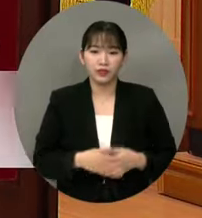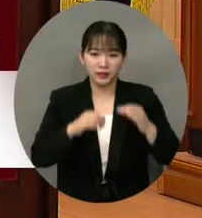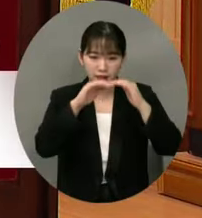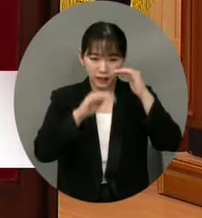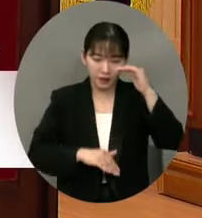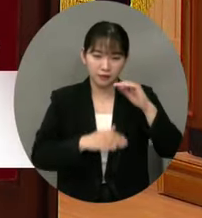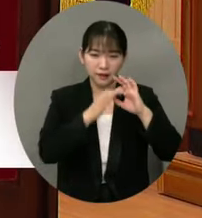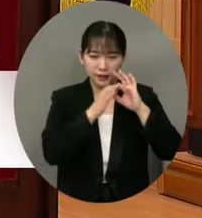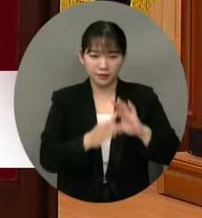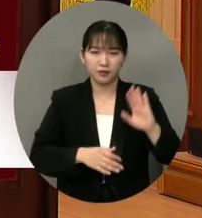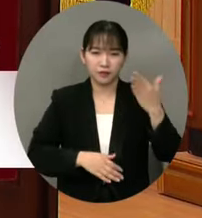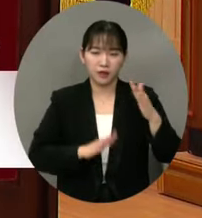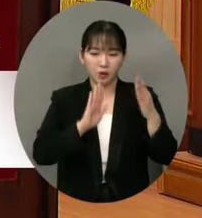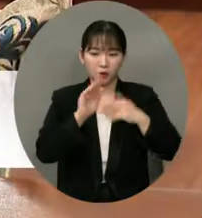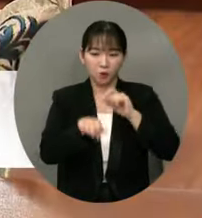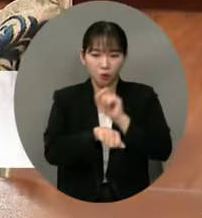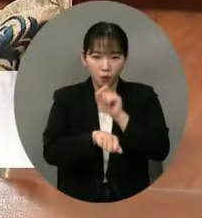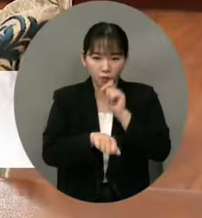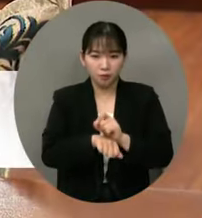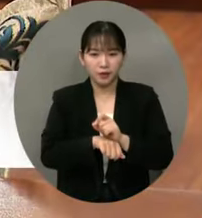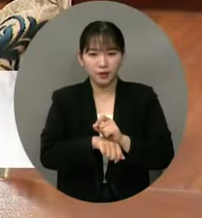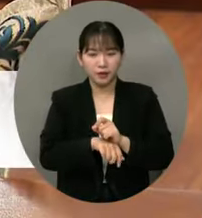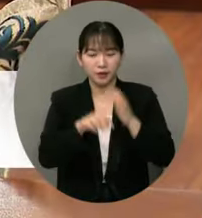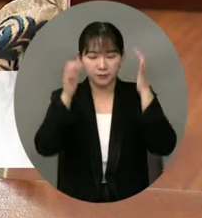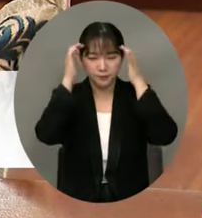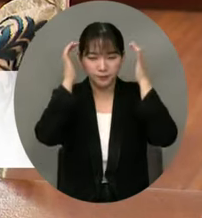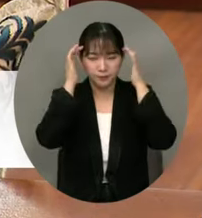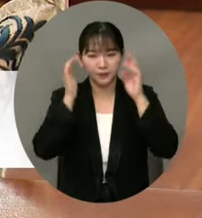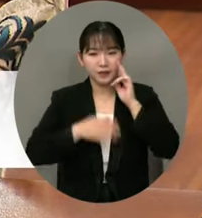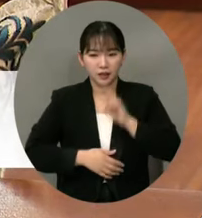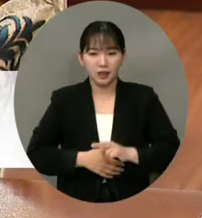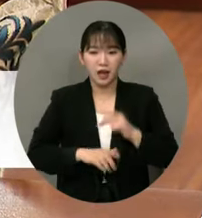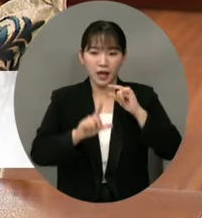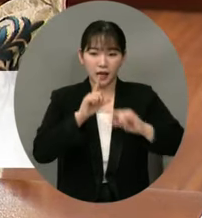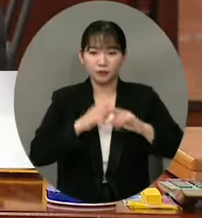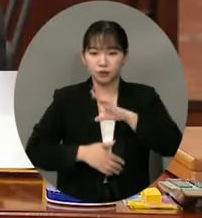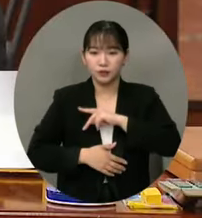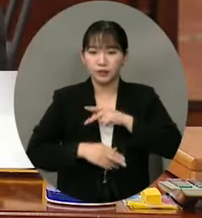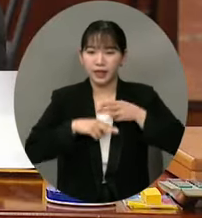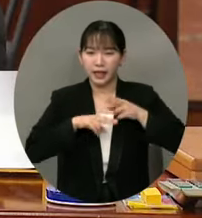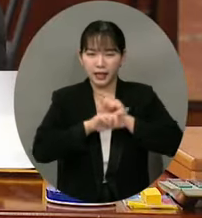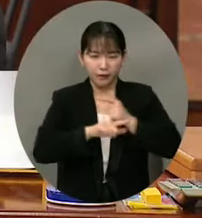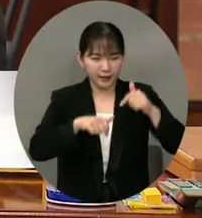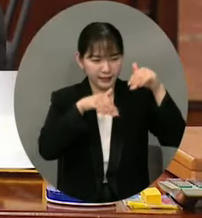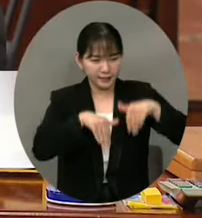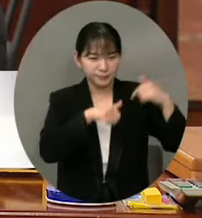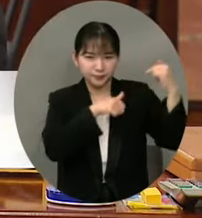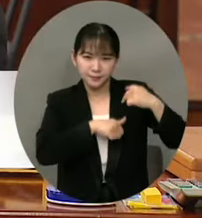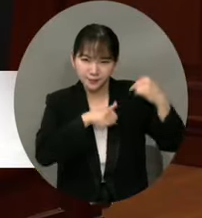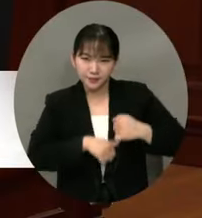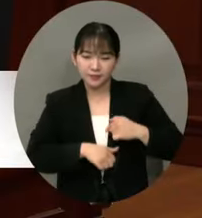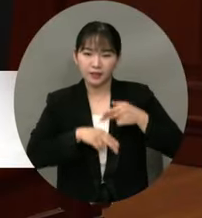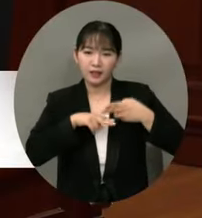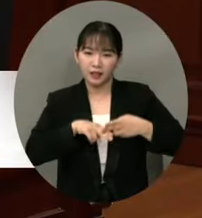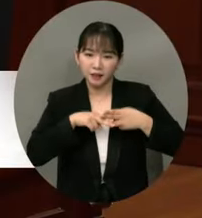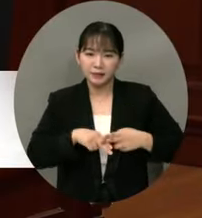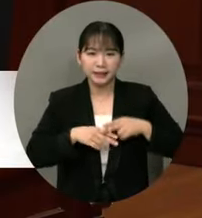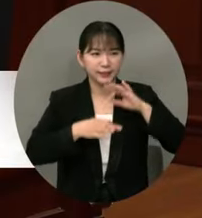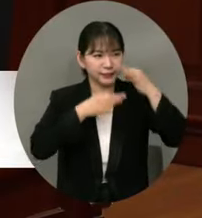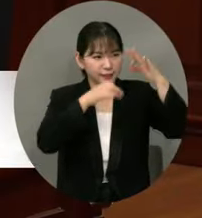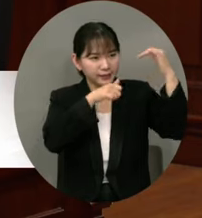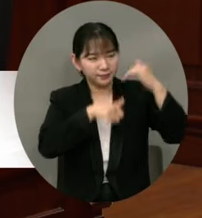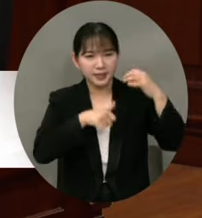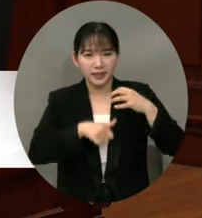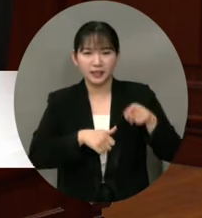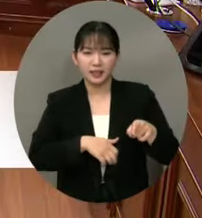내용이 계속되면서 공무원들의 고충도 깊어지고 있습니다. 일부 의원들의 각종 심부름은 물론 갑질의 고성까지